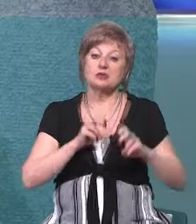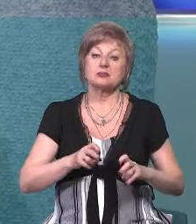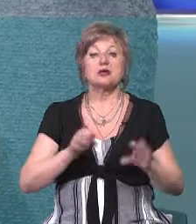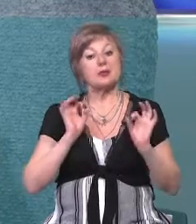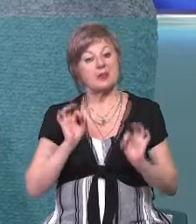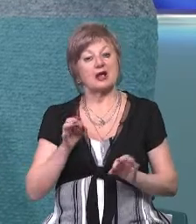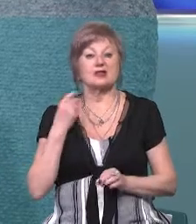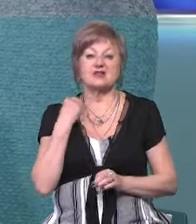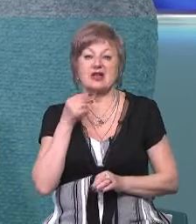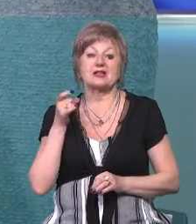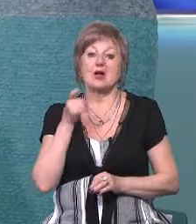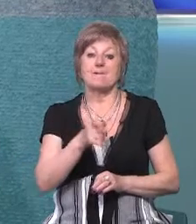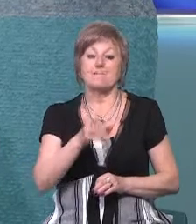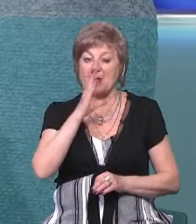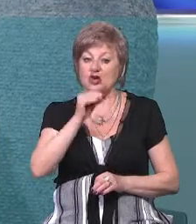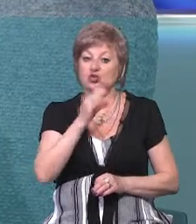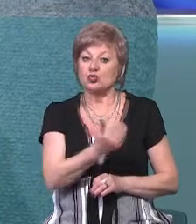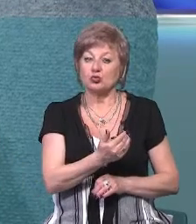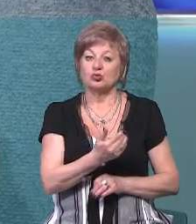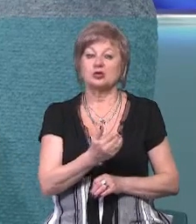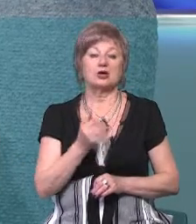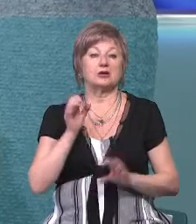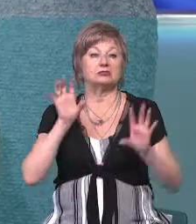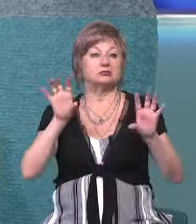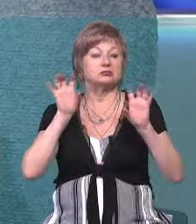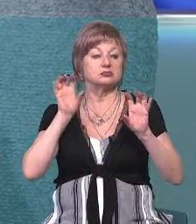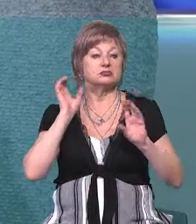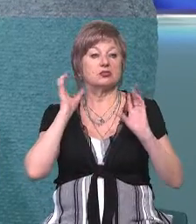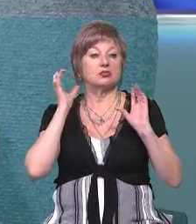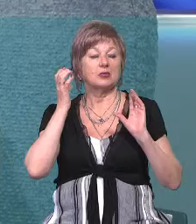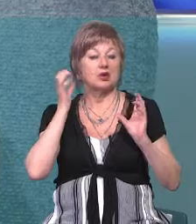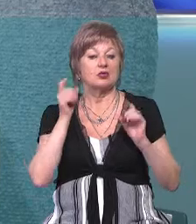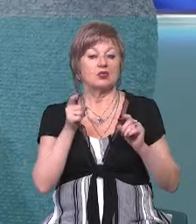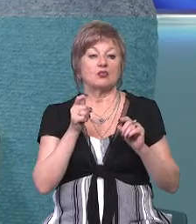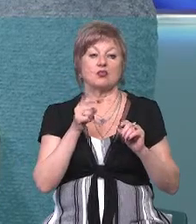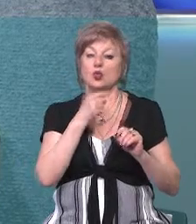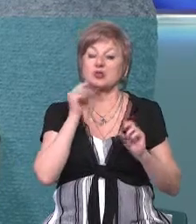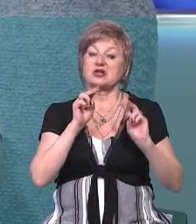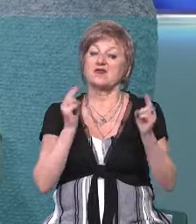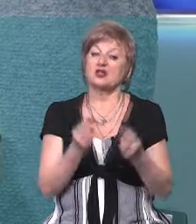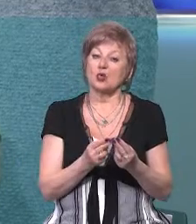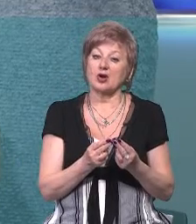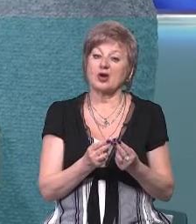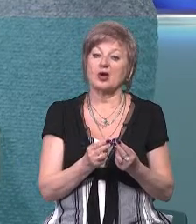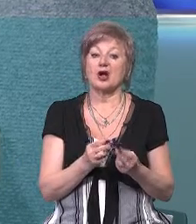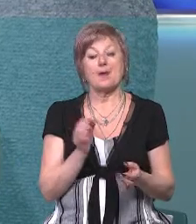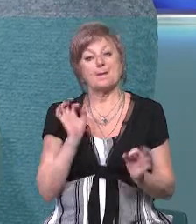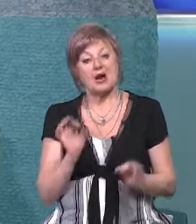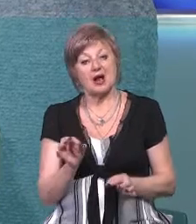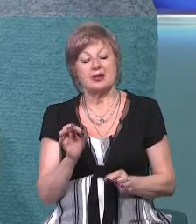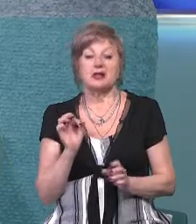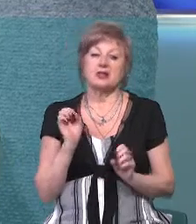у Запоріжжі у маршрутках ловить сигнал радіо Російської Федерації, яка за це відповідальність, чи не є